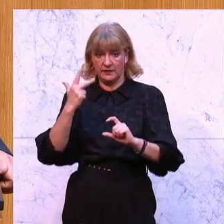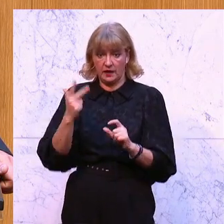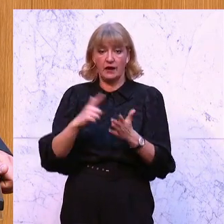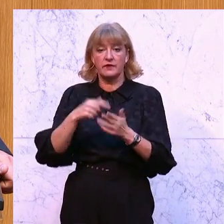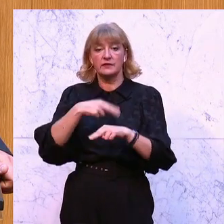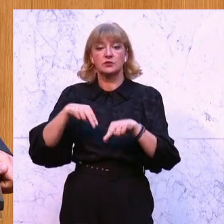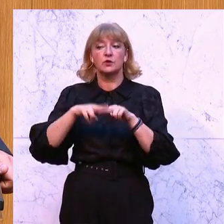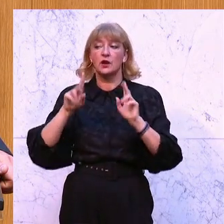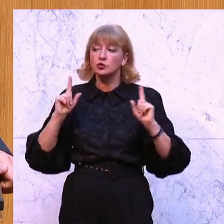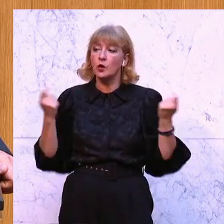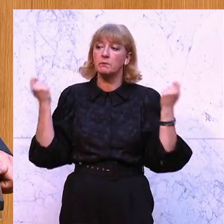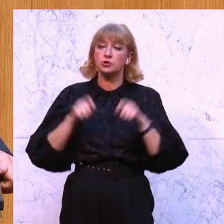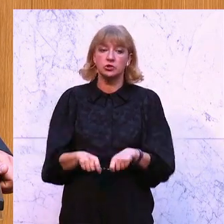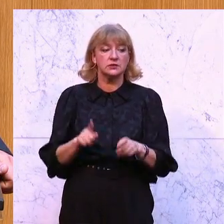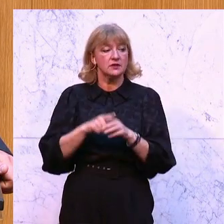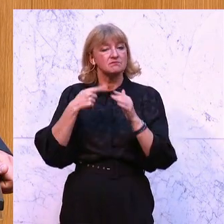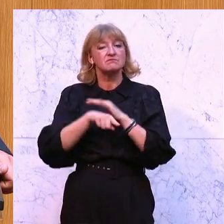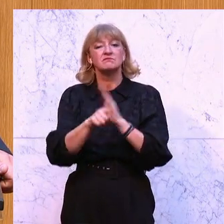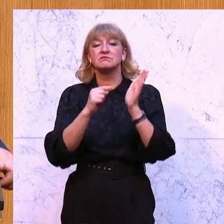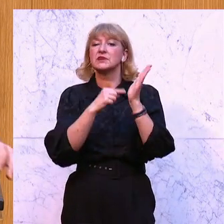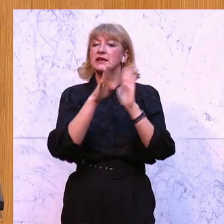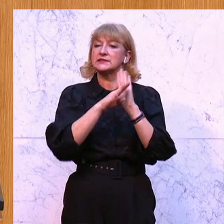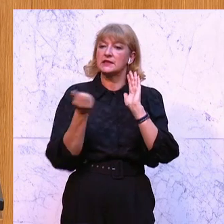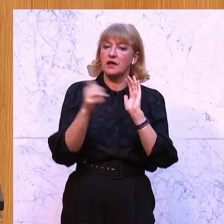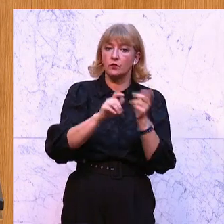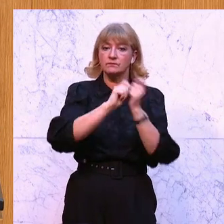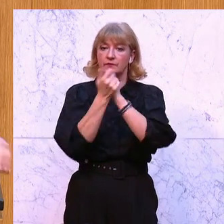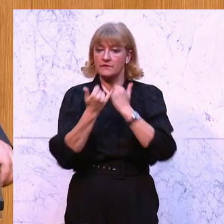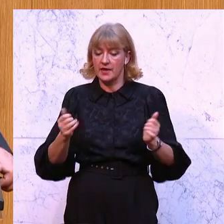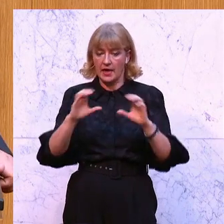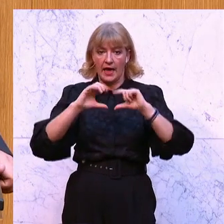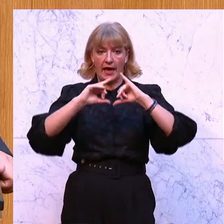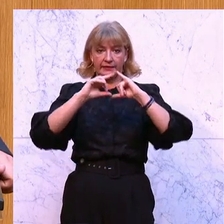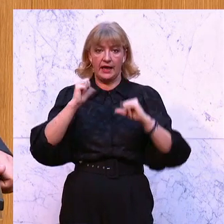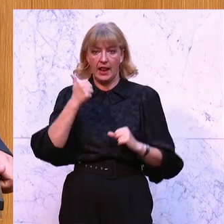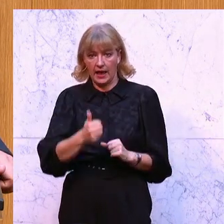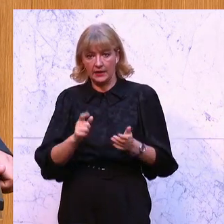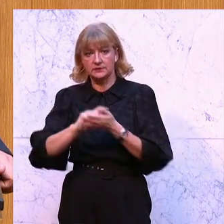in zweiter Lesung beschließen. Der eingangs bezeichnete Gesetzentwurf wird wie folgt geändert. Artikel 1, Änderung